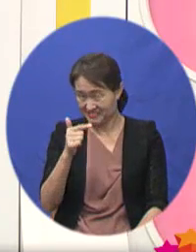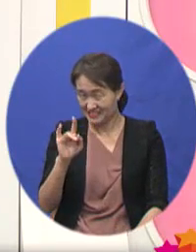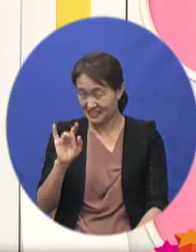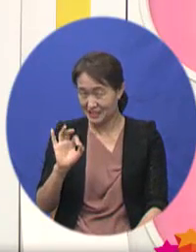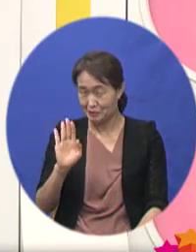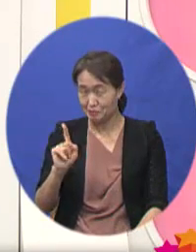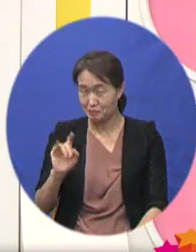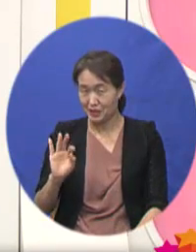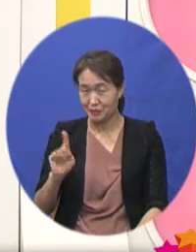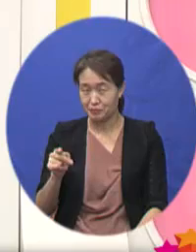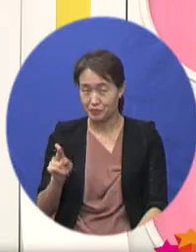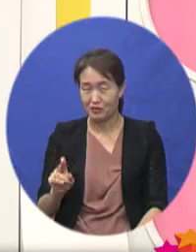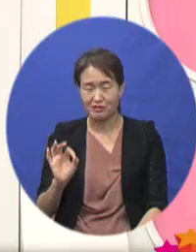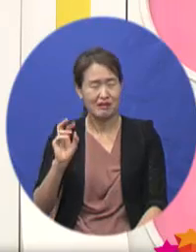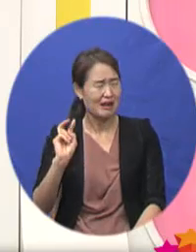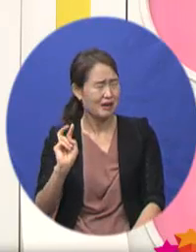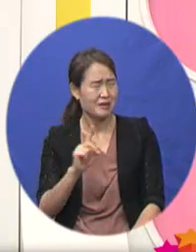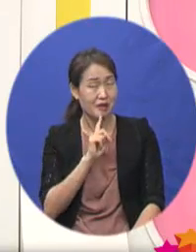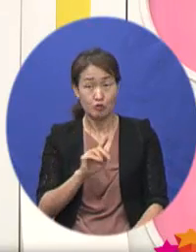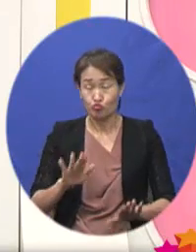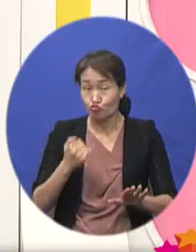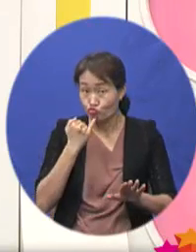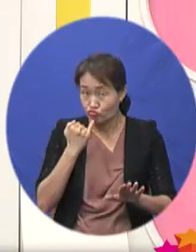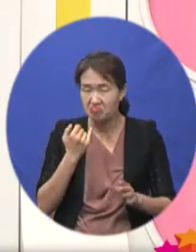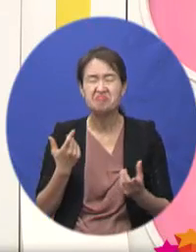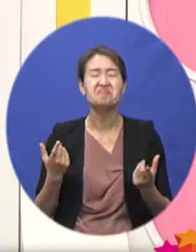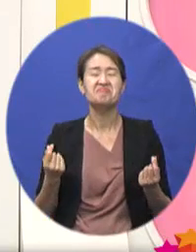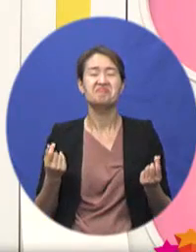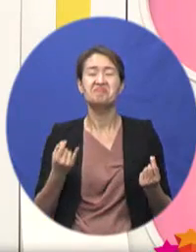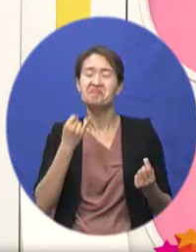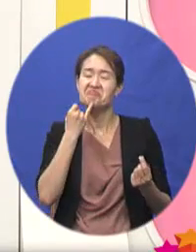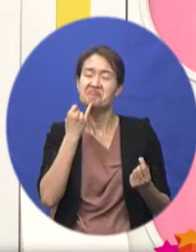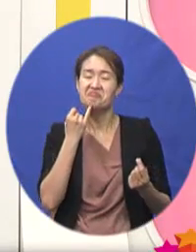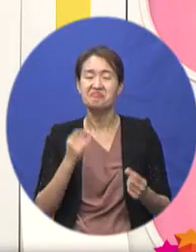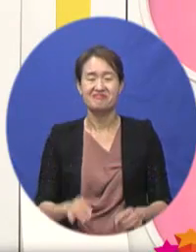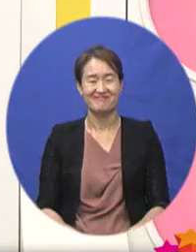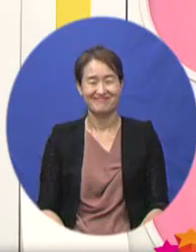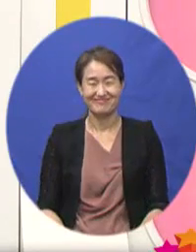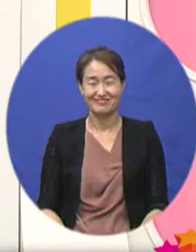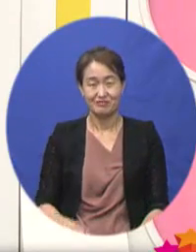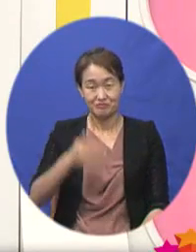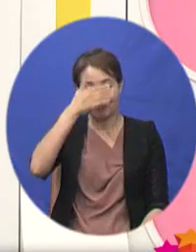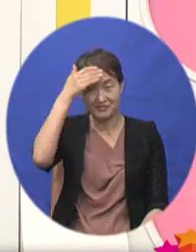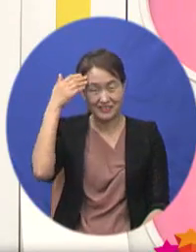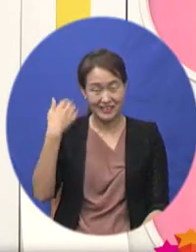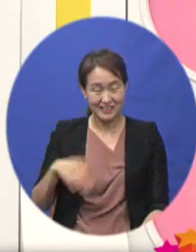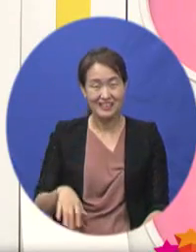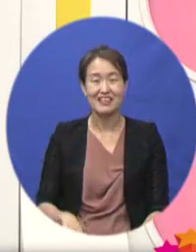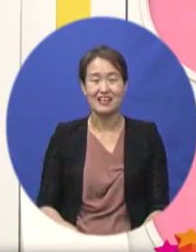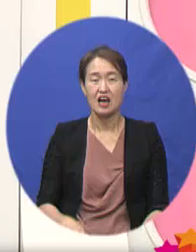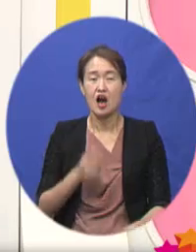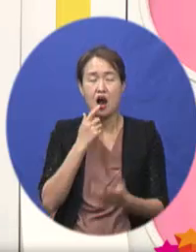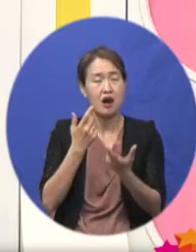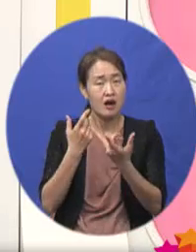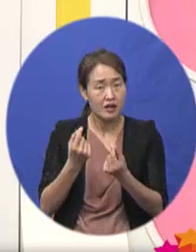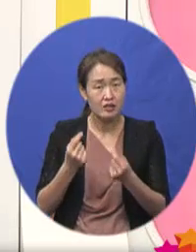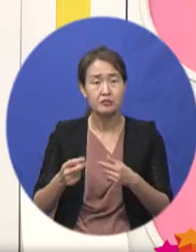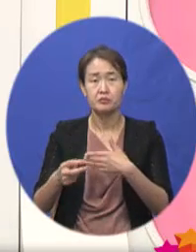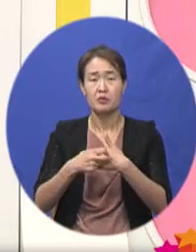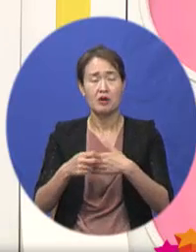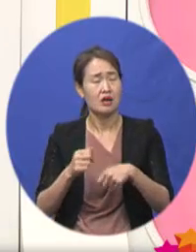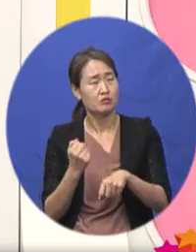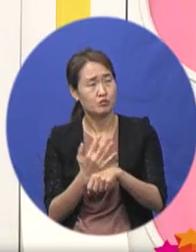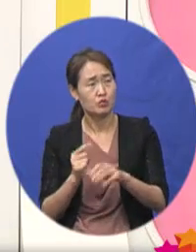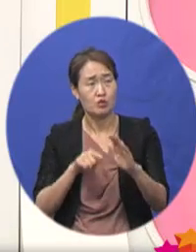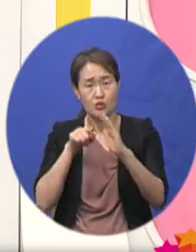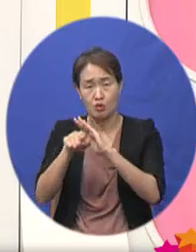그런지도 모르겠어요. 아, 그럴 수도 있었겠네요. 네. 지금 네. 괜찮으세요? 예, 네, 지금은 그래도 뭐 괜찮죠. 네, 다행입니다. 네. 이렇게 뭐 병원에 어쩔 수